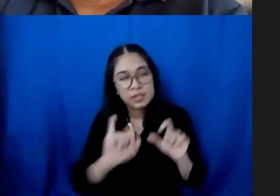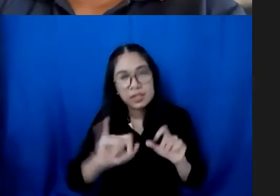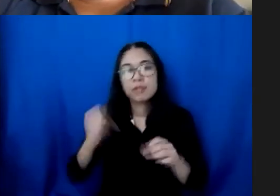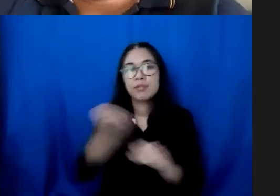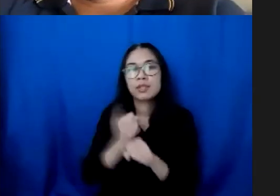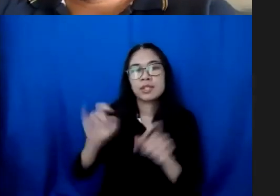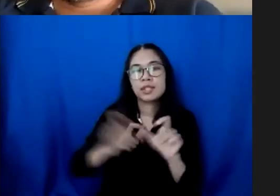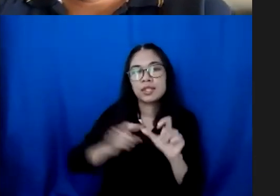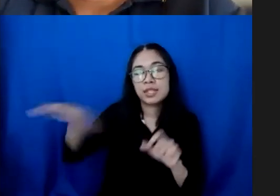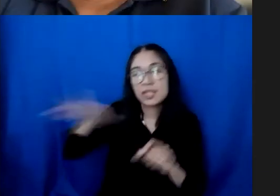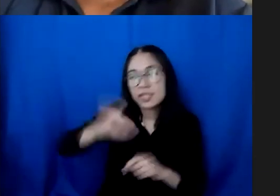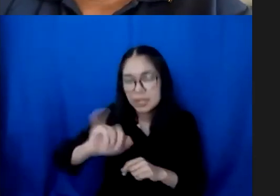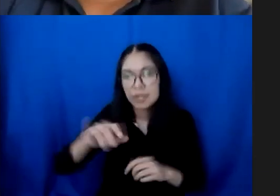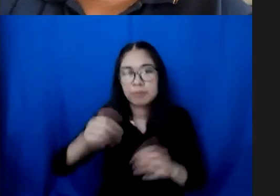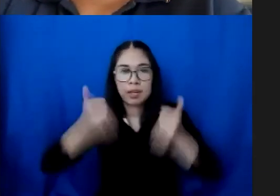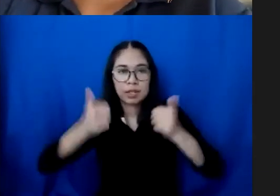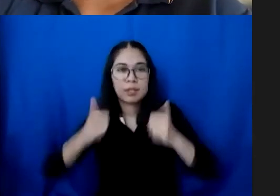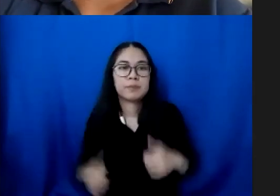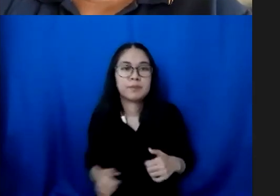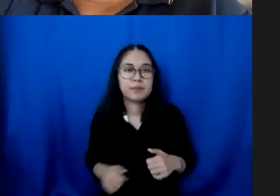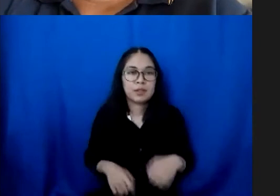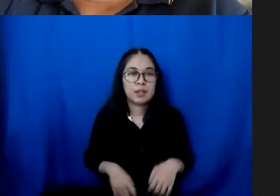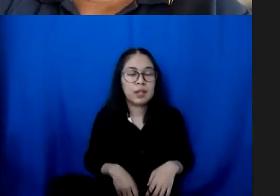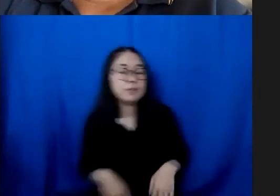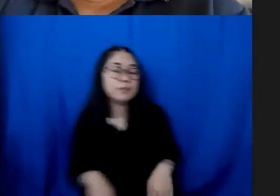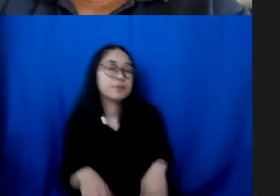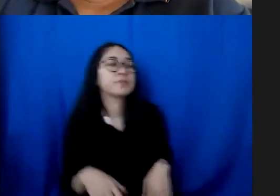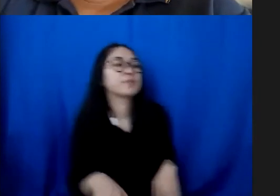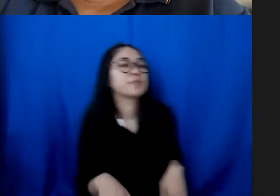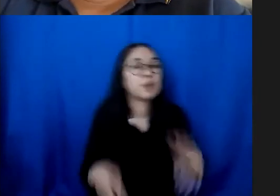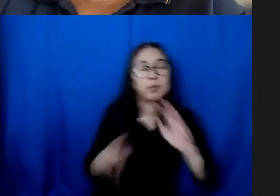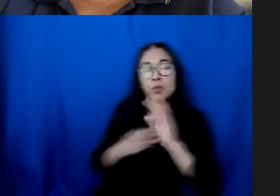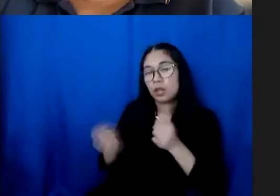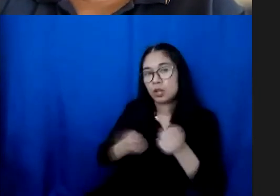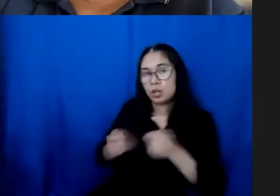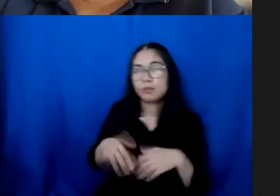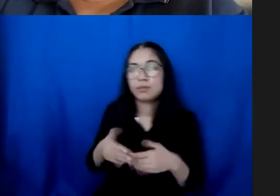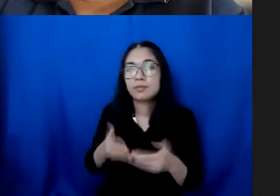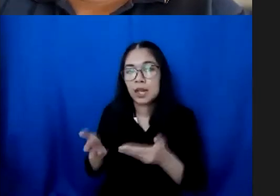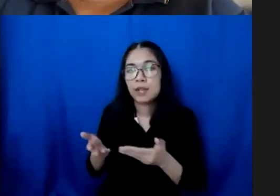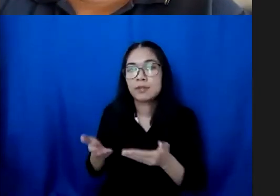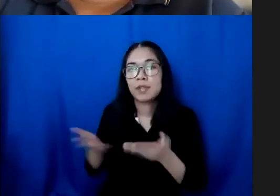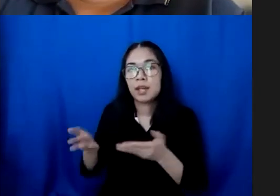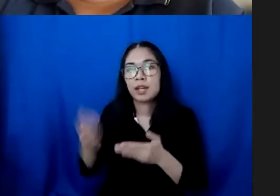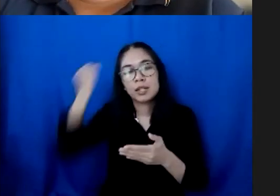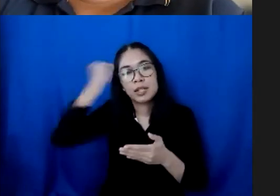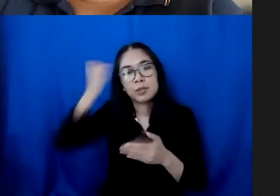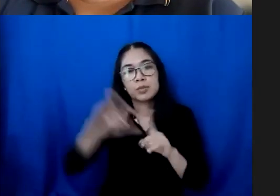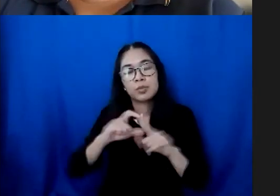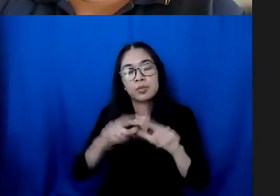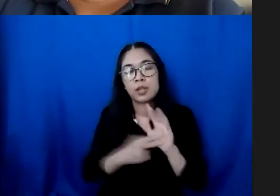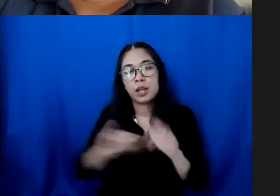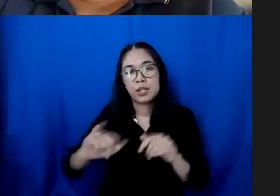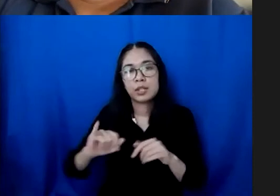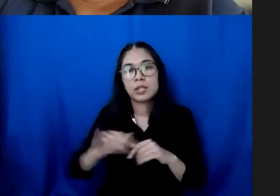Terima kasih Ibu Pru. Ya, oke. Saya persilahkan kembali Ibu Dani dan para narasumber untuk